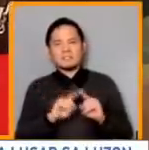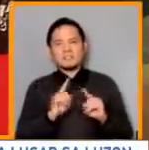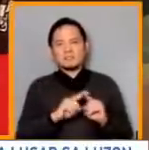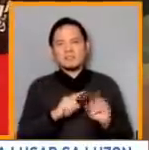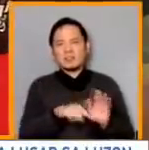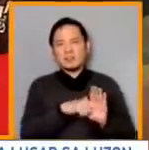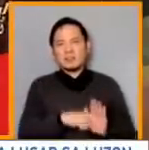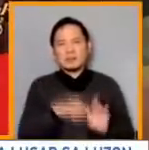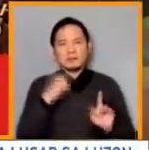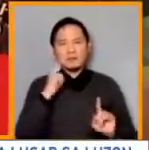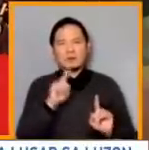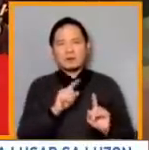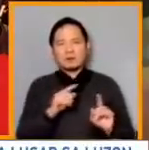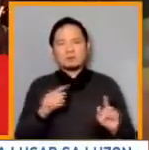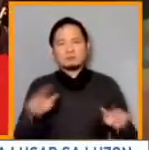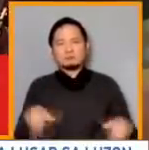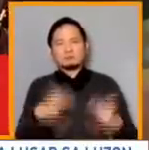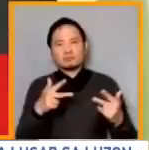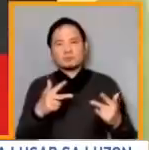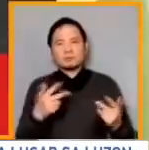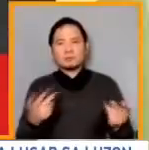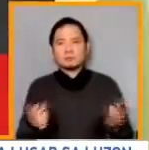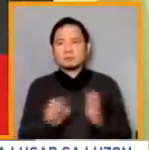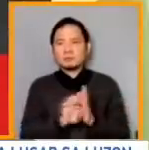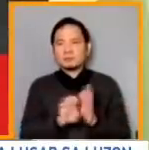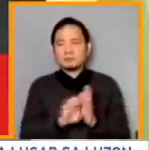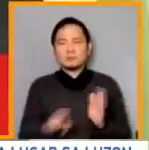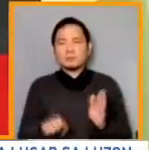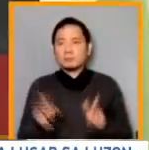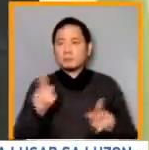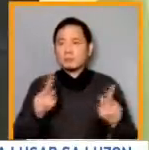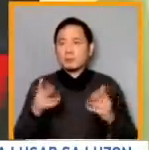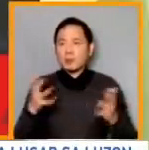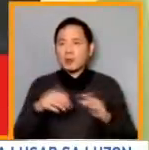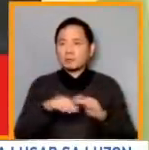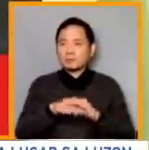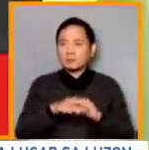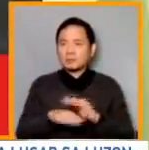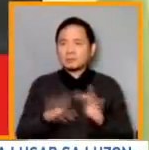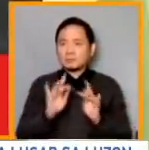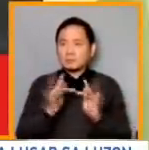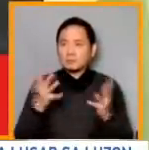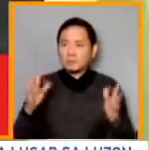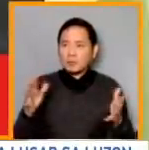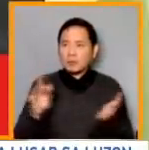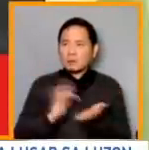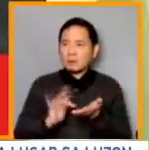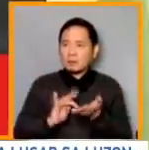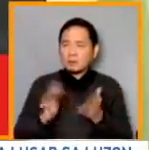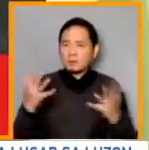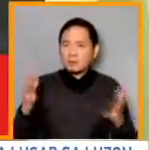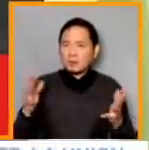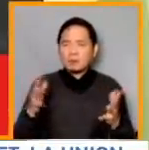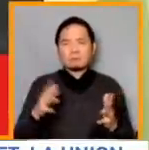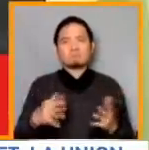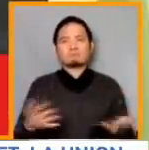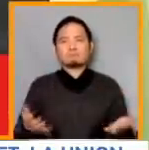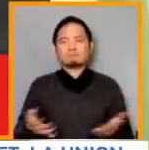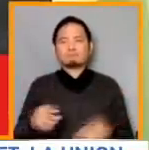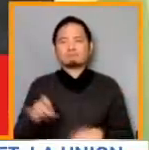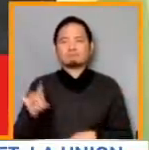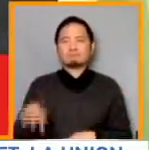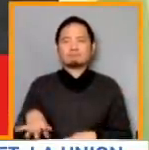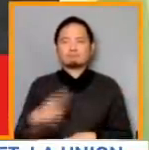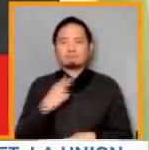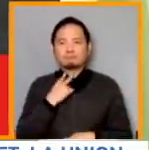mga limitado ang access sa mga device at internet. In other countries where there's been some research, the prolonged suspension